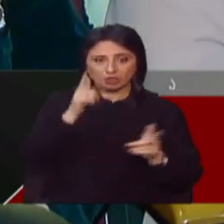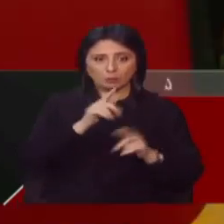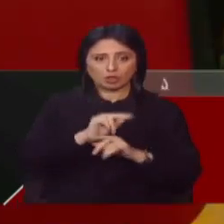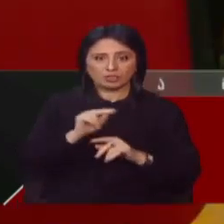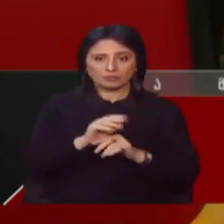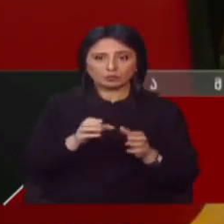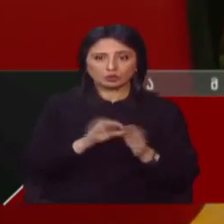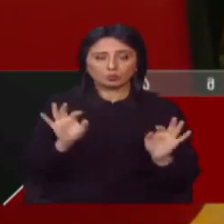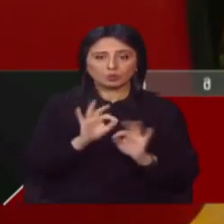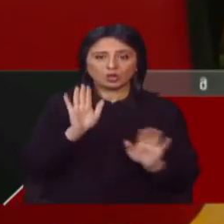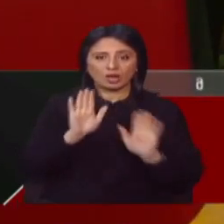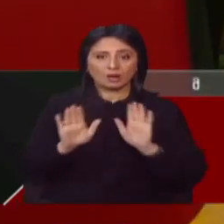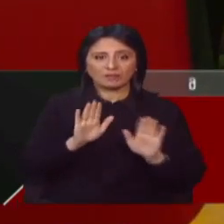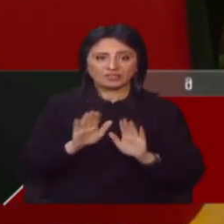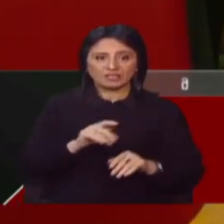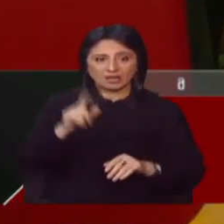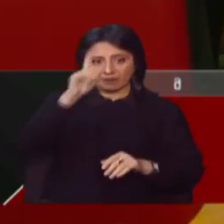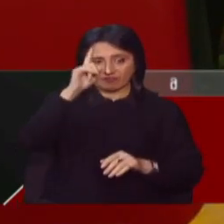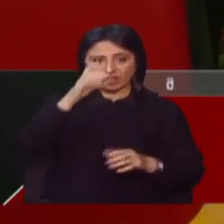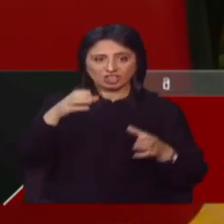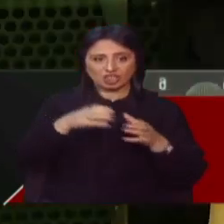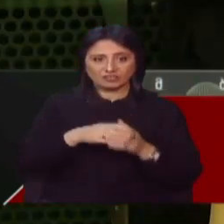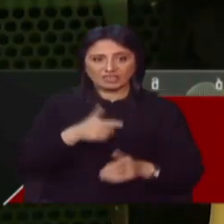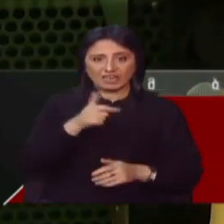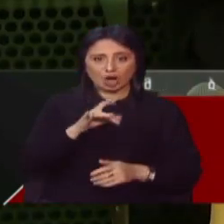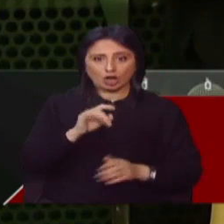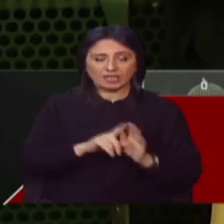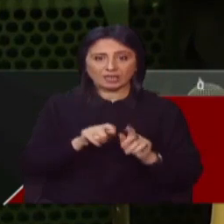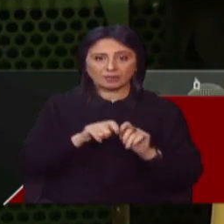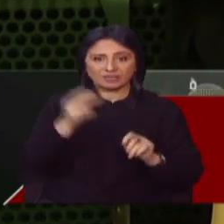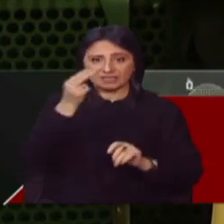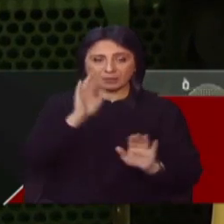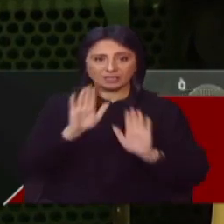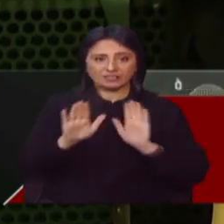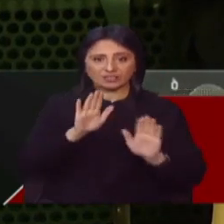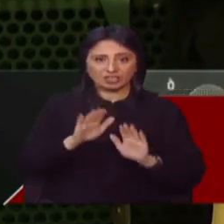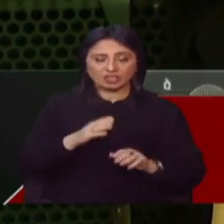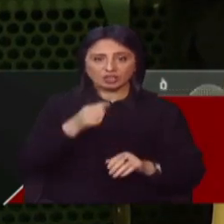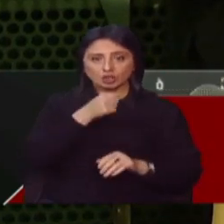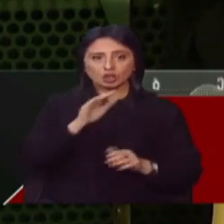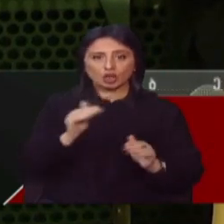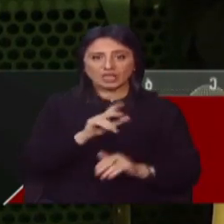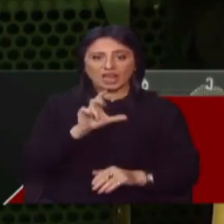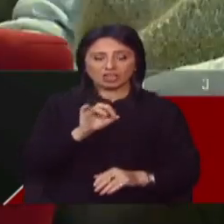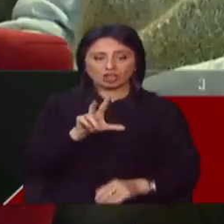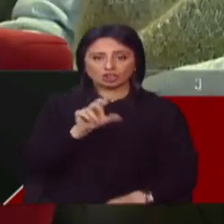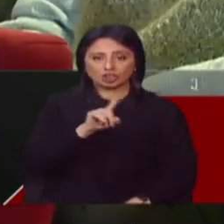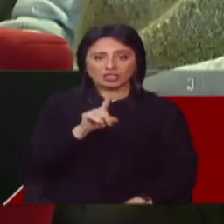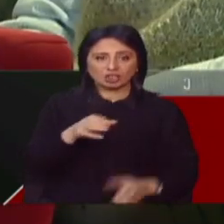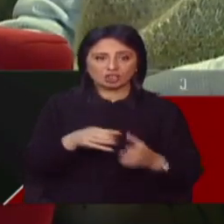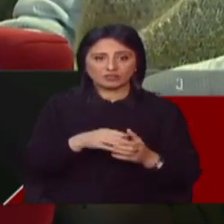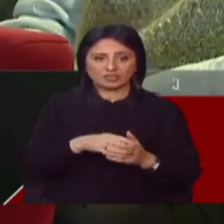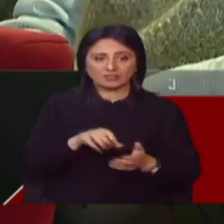მოსამზადებელი ჯგუფის მუსიკალური ხელმძღვანელი, ვაჟთა ანსამბლ გეორგიკას დამაარსებელი, სამხატრო ხელმძღვანელი და სოლისტი ქართული ეთნო-ჯაზ ჯგუფ